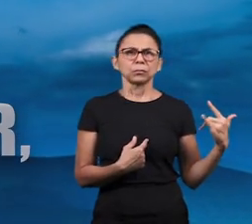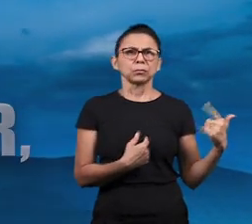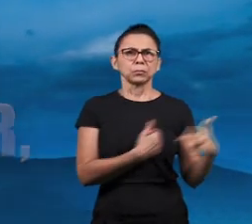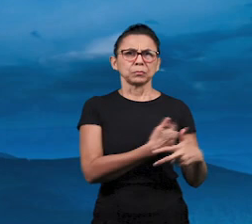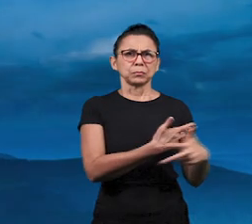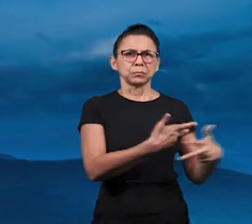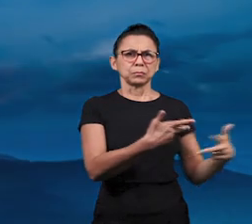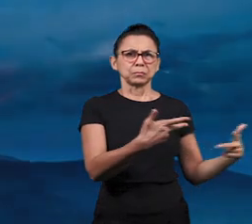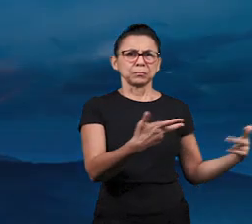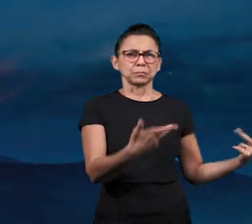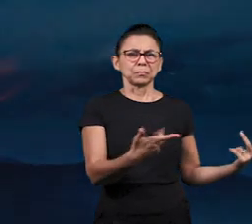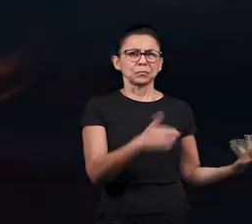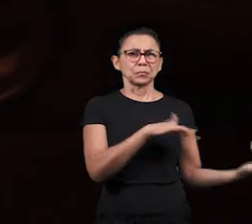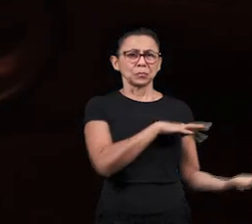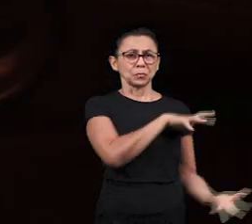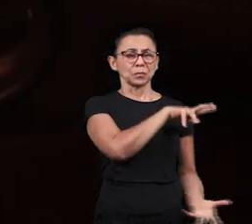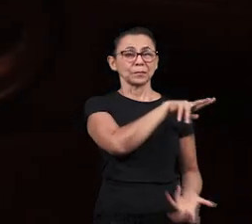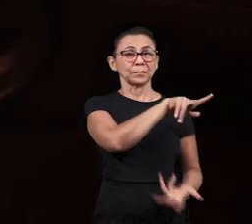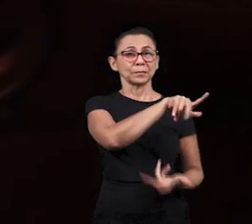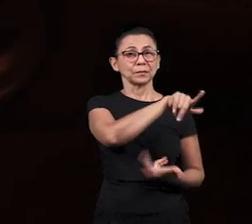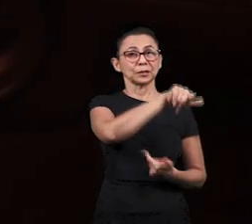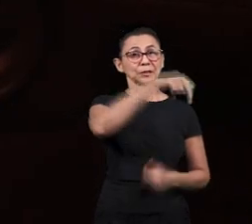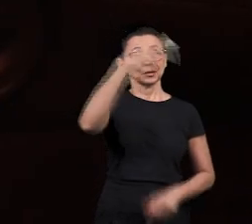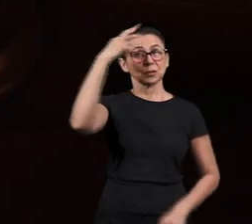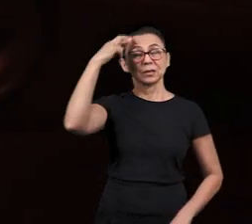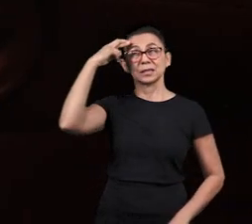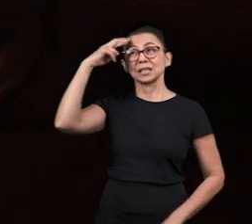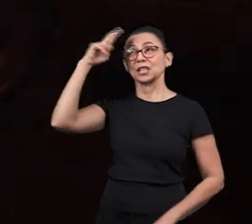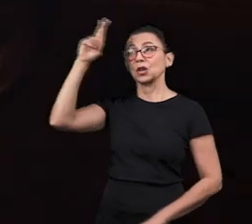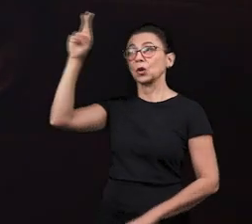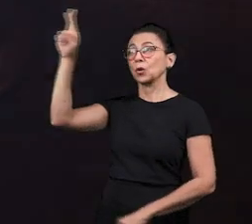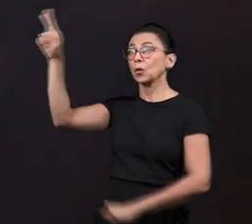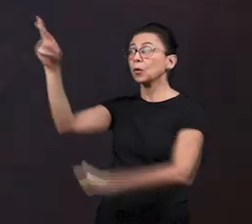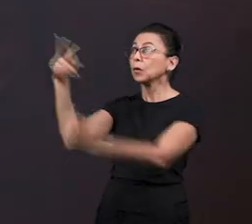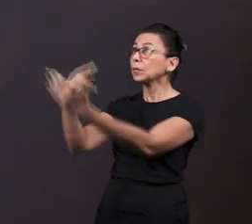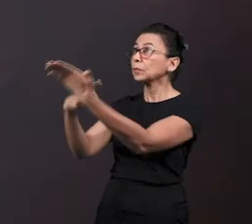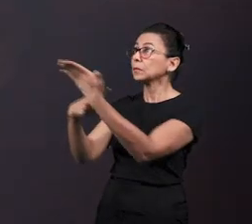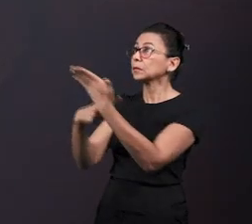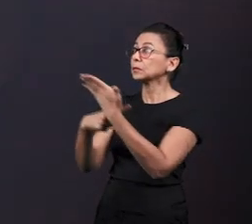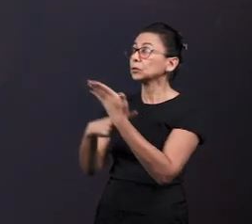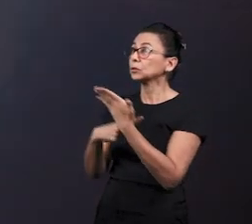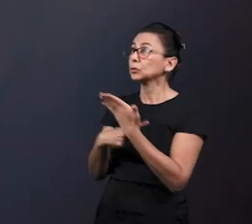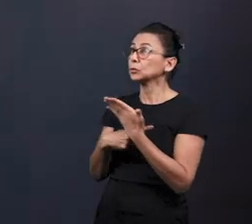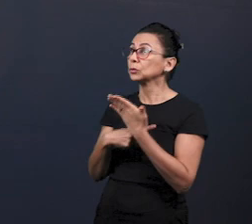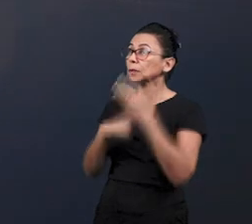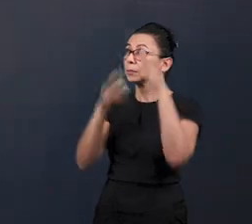доносится до меня, Ты ведешь меня, Ты помогаешь меня